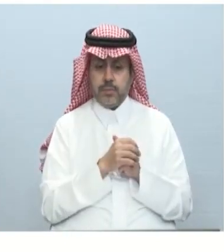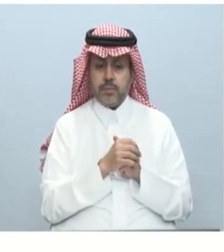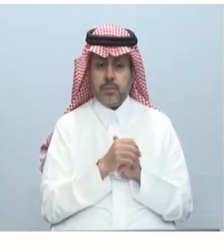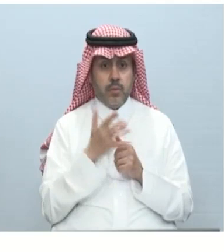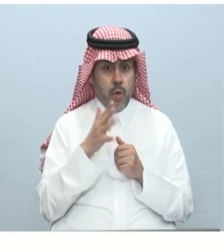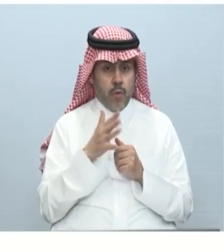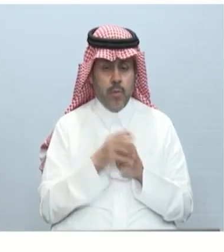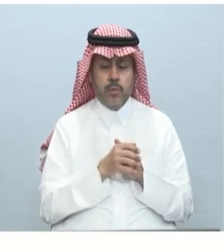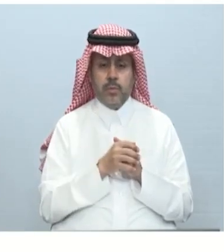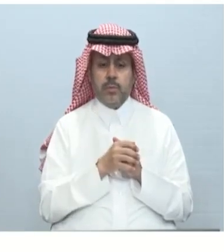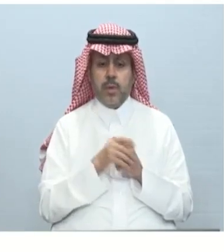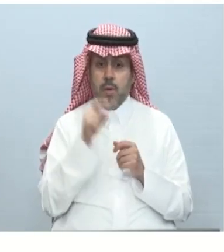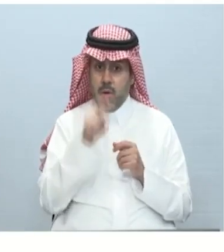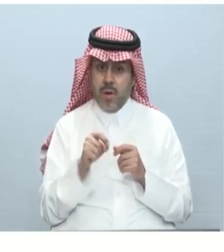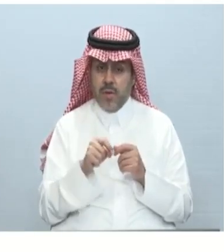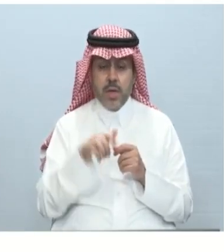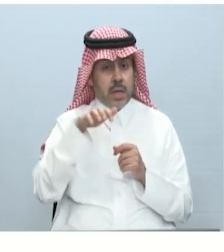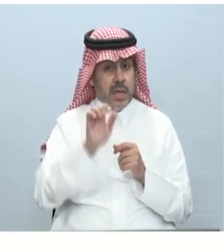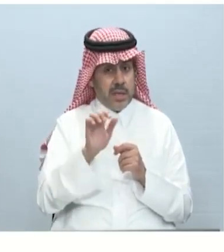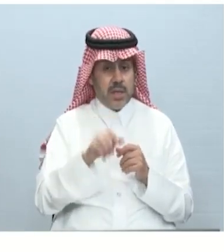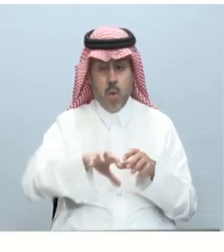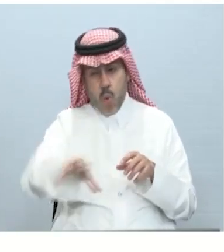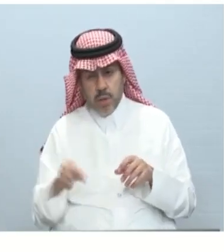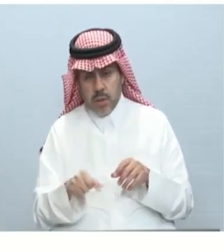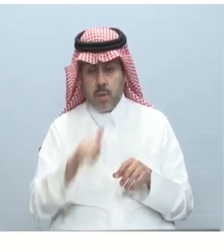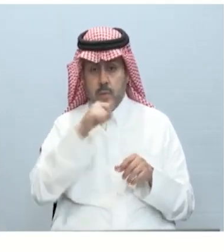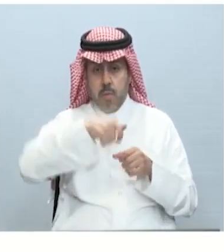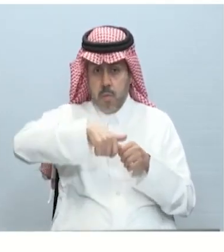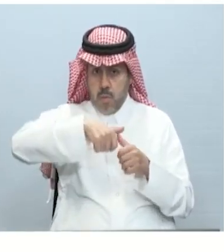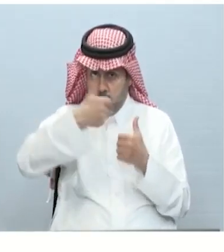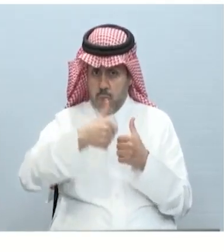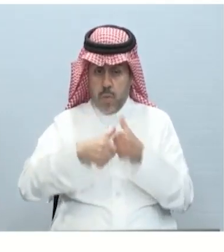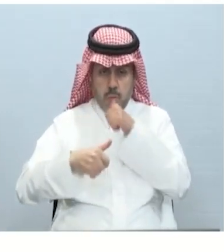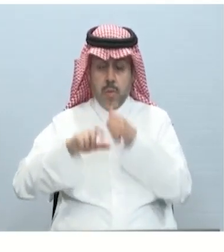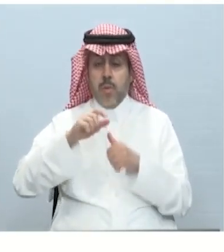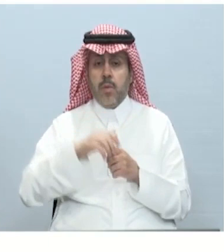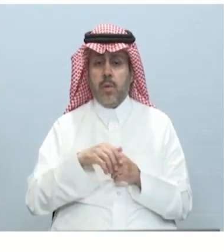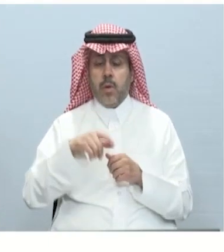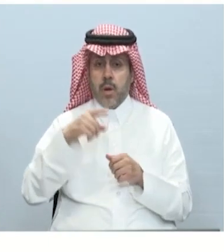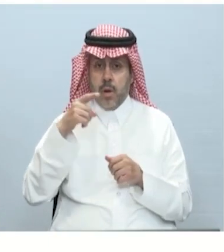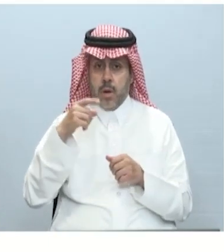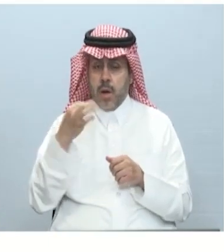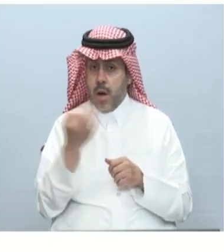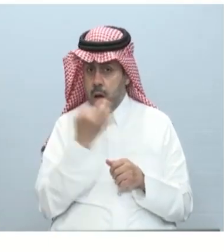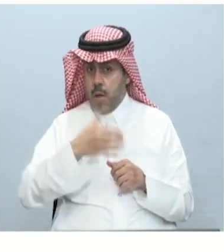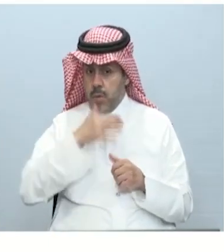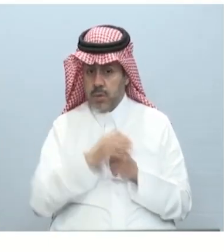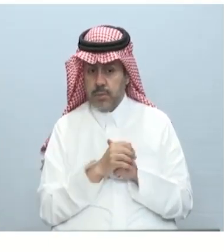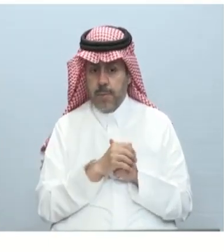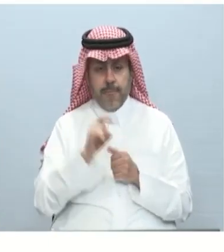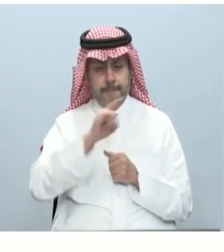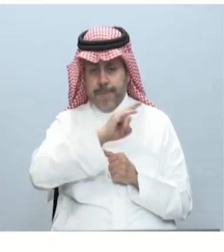اهو الذي يزني ويشرب الخمر ويسرق فقال النبي عليه الصلاه والسلام